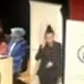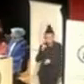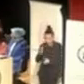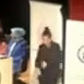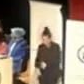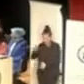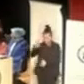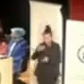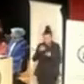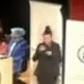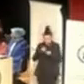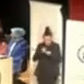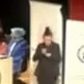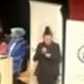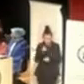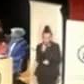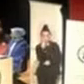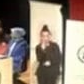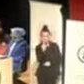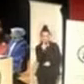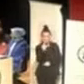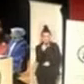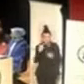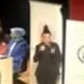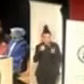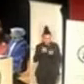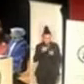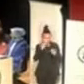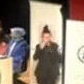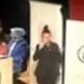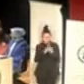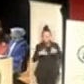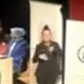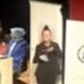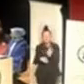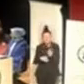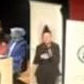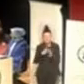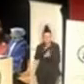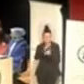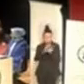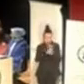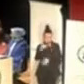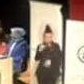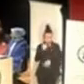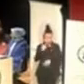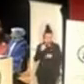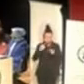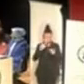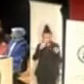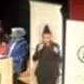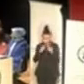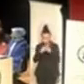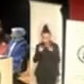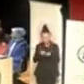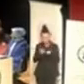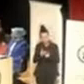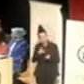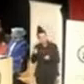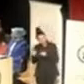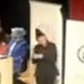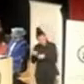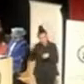çift dilli bir eğitime uygun olmadığını, daha çok ağırlıklı olarak işaret diline uygun bir eğitim aldıklarını, bizim